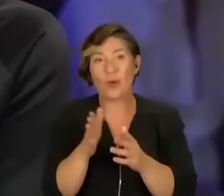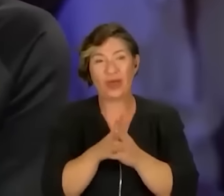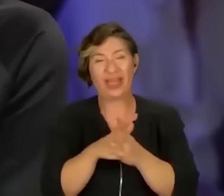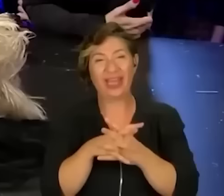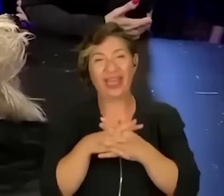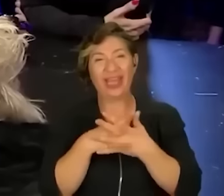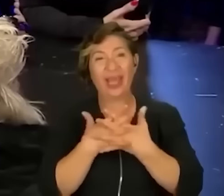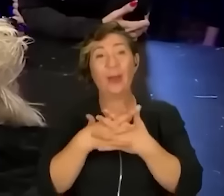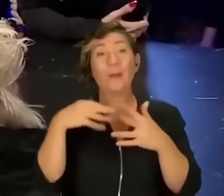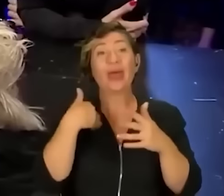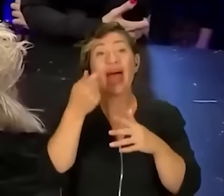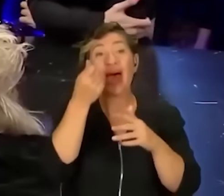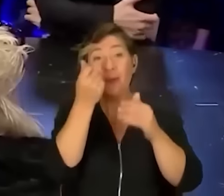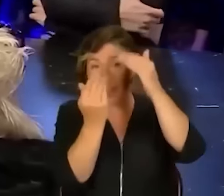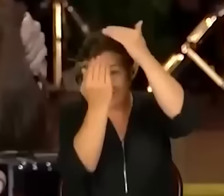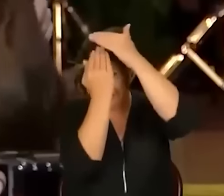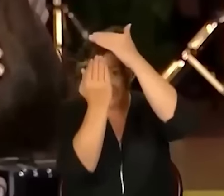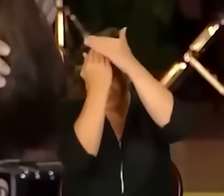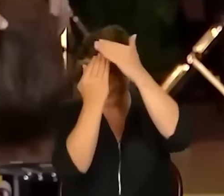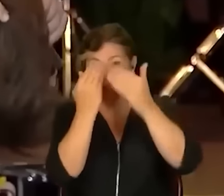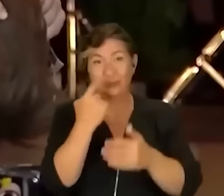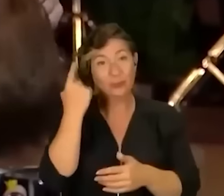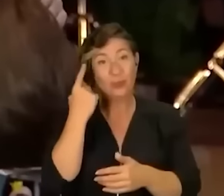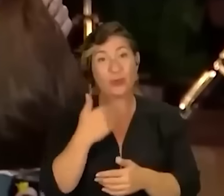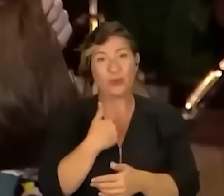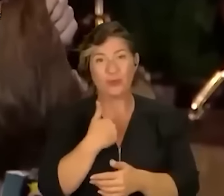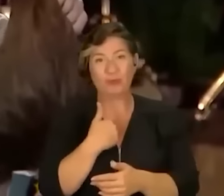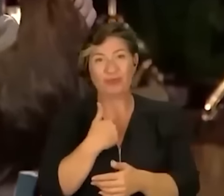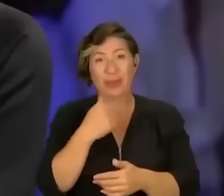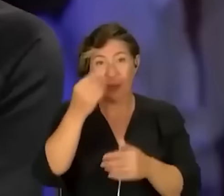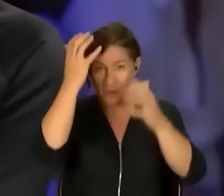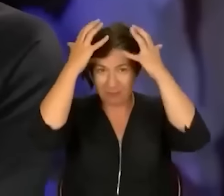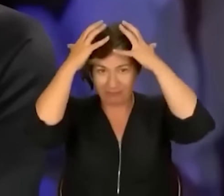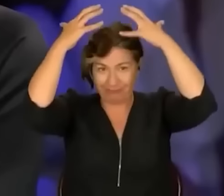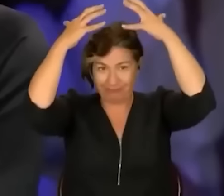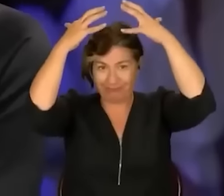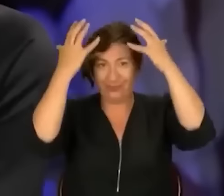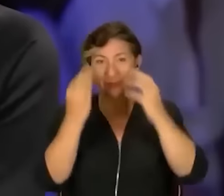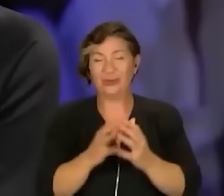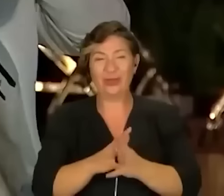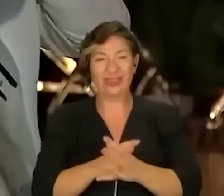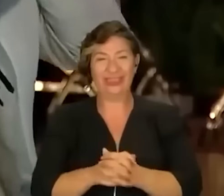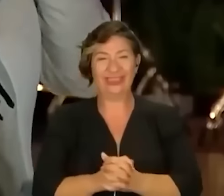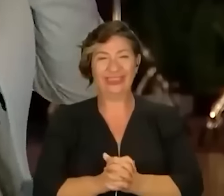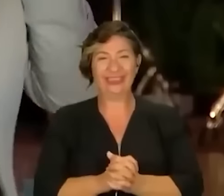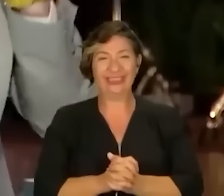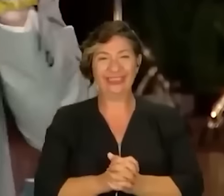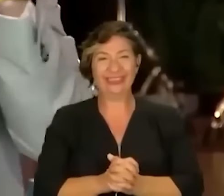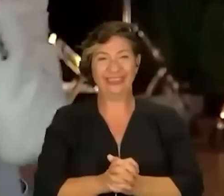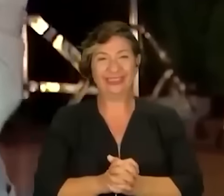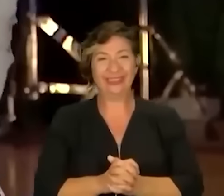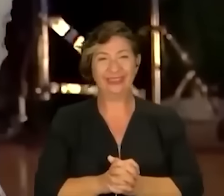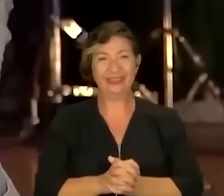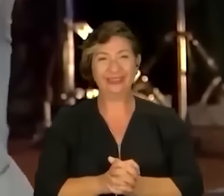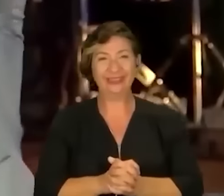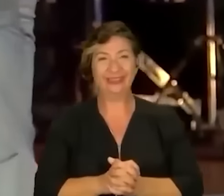kendime. Ben altına paralarını sakladığını düşünüyorum. Ya öyle bir şey, şöyle oluyor çocuk. Onunki de şöyle